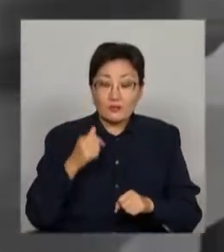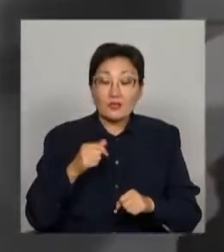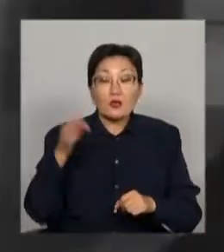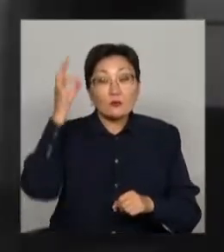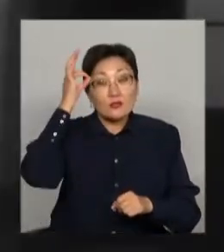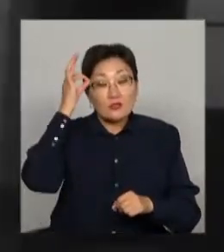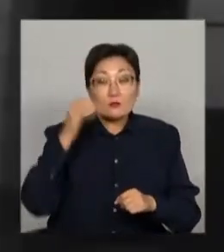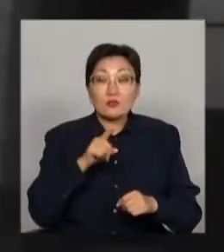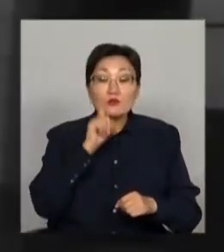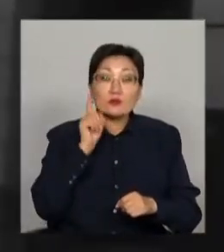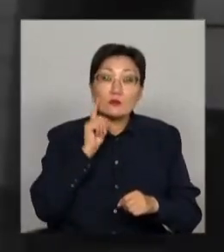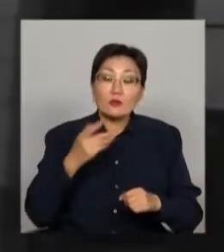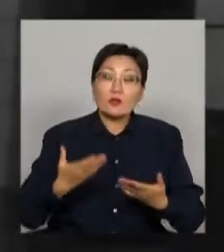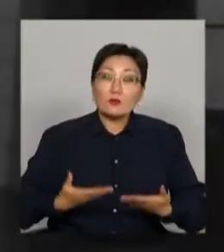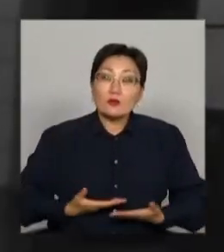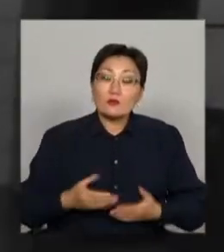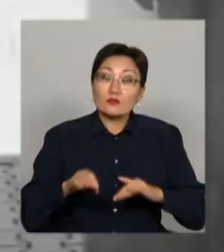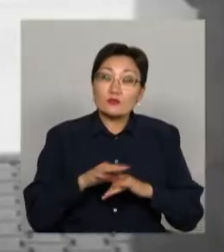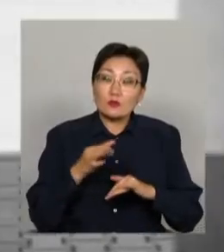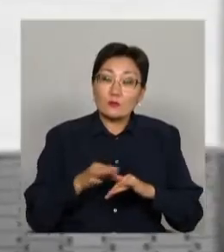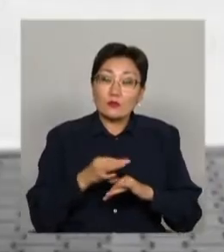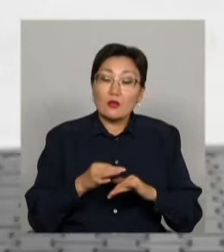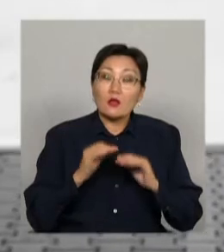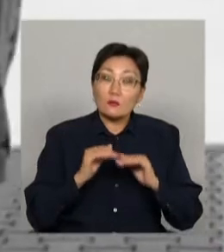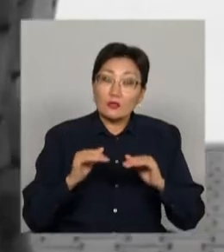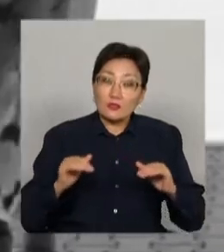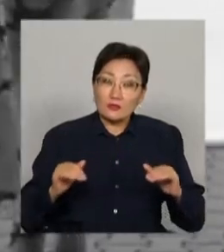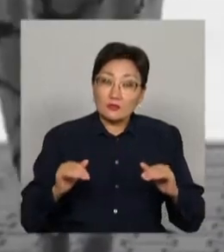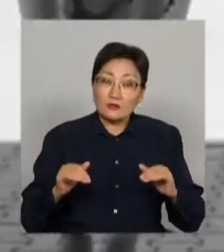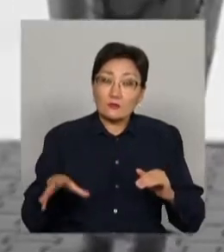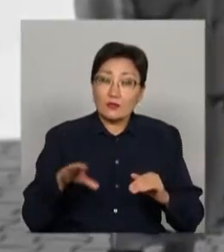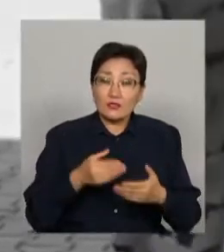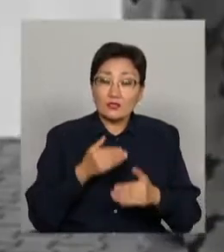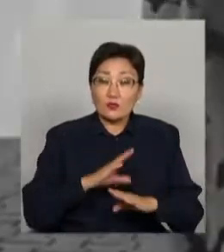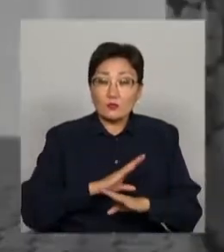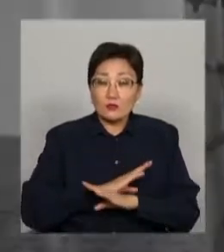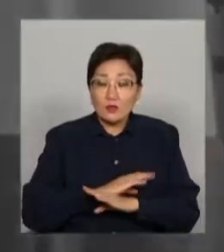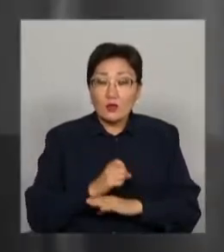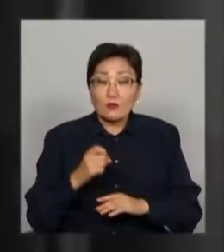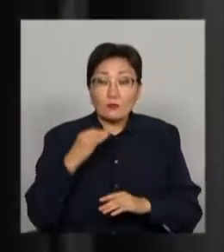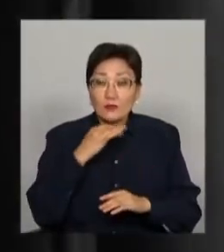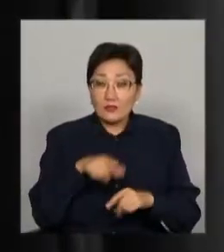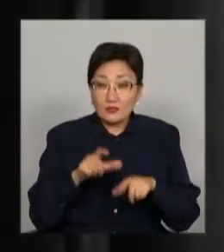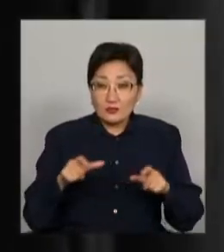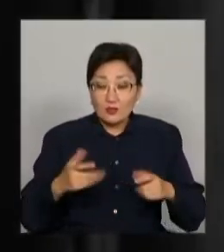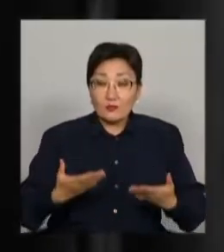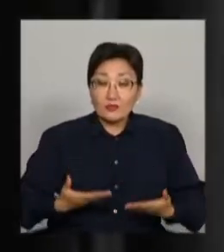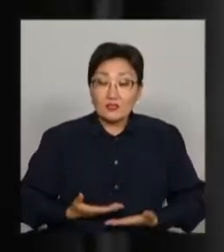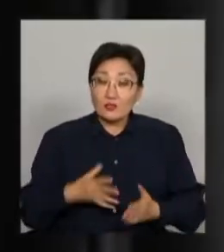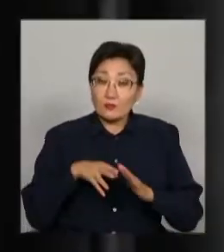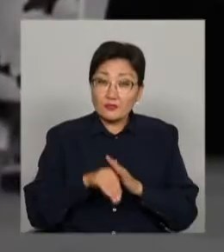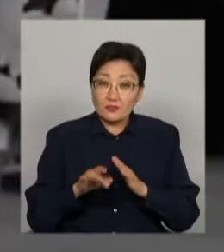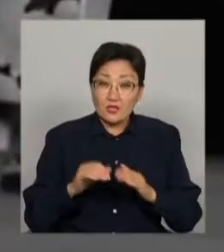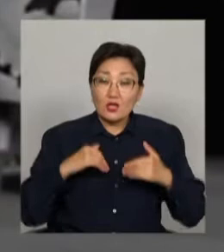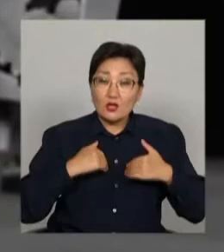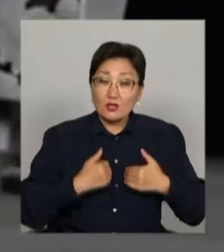әріптестері. Жастайынан өмірлік серігі мен көз қуанышы болар балаларынан айырылды. Бір басына бірнеше адамның ғұмырына сыймайтын